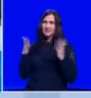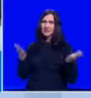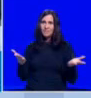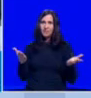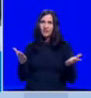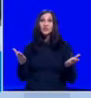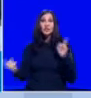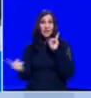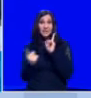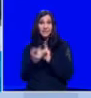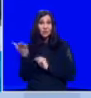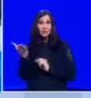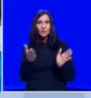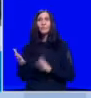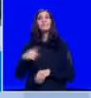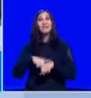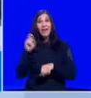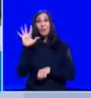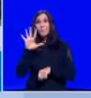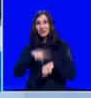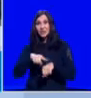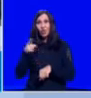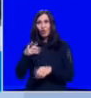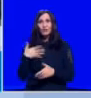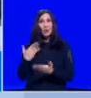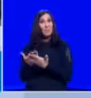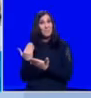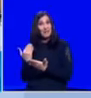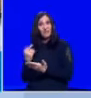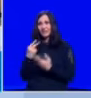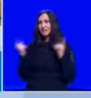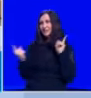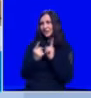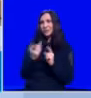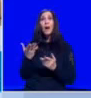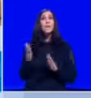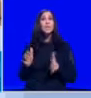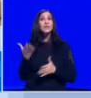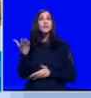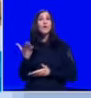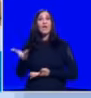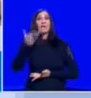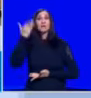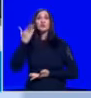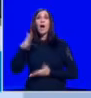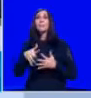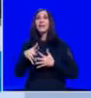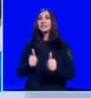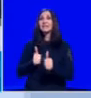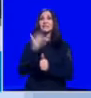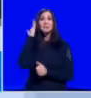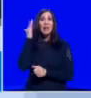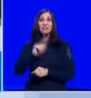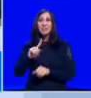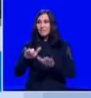видяхме снимки, че се срещал с него. Да, ама в 5 часа, а пък той искал преди това да се види. И понеже негово величество американския заместник министър не е бил приет